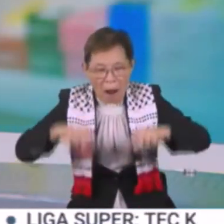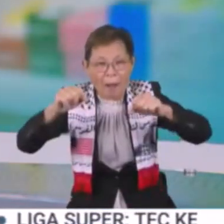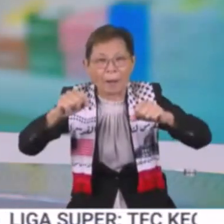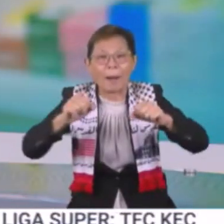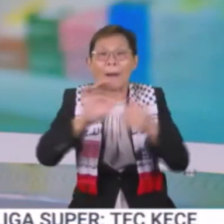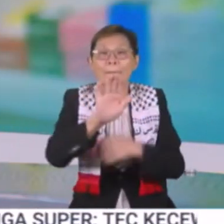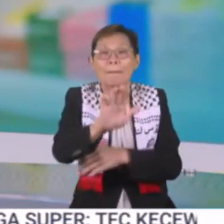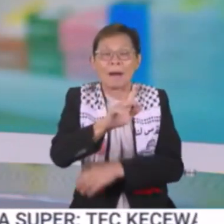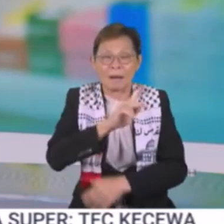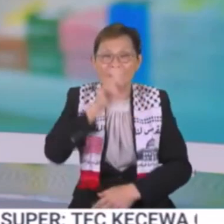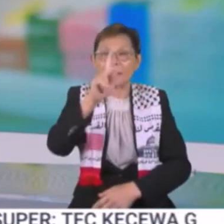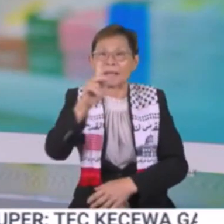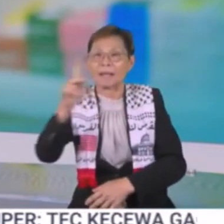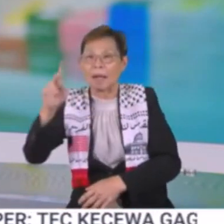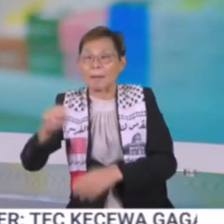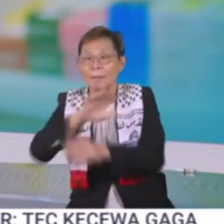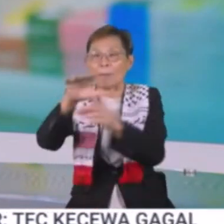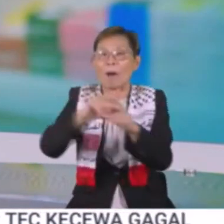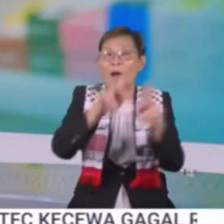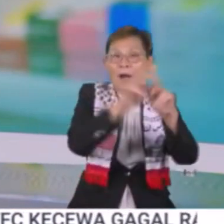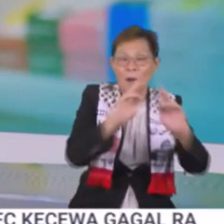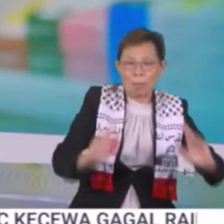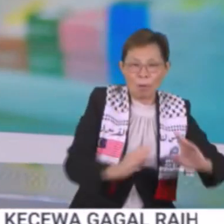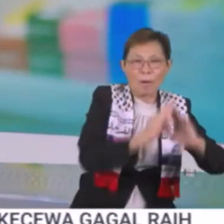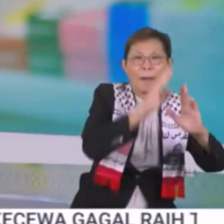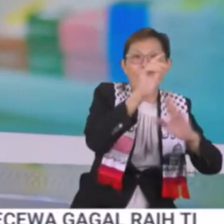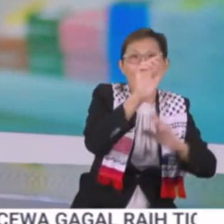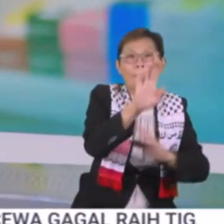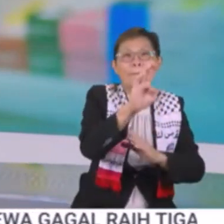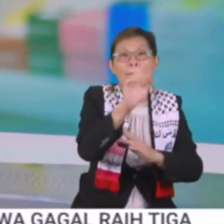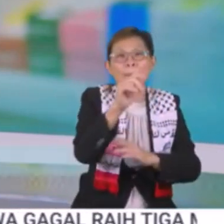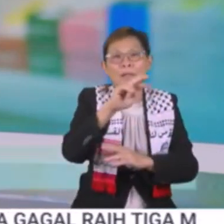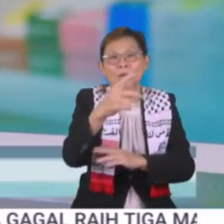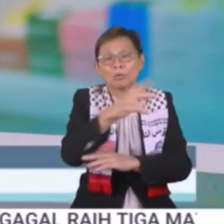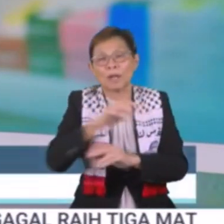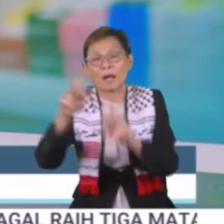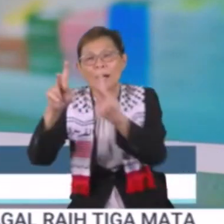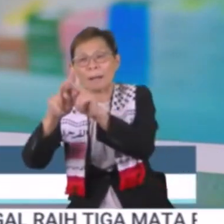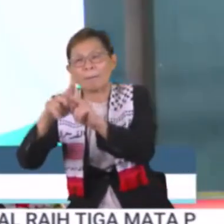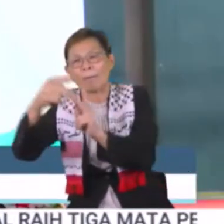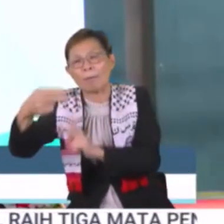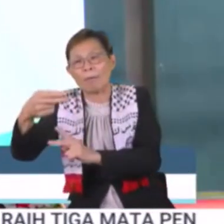Kementerian Kesihatan. Ia melibatkan Kampung Bukit Badong dan Kampung Harmoni.